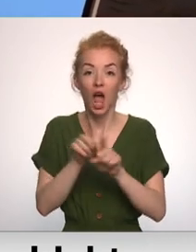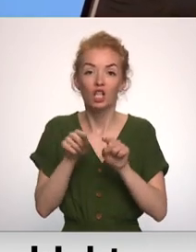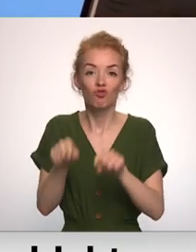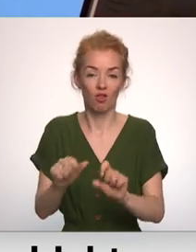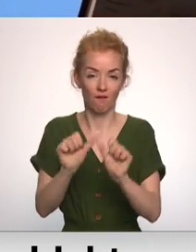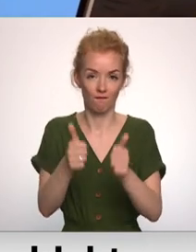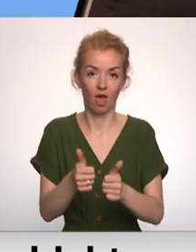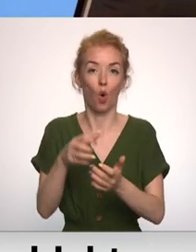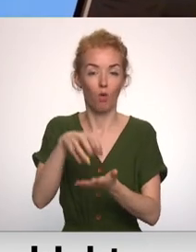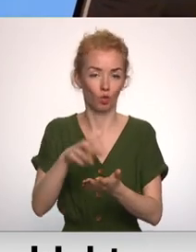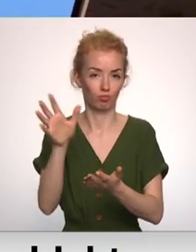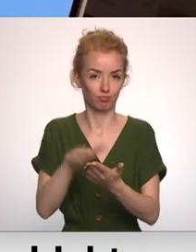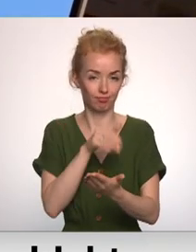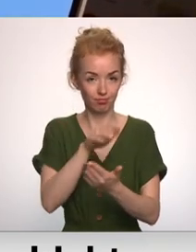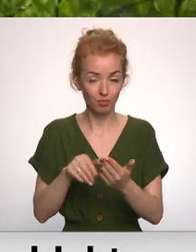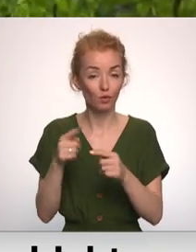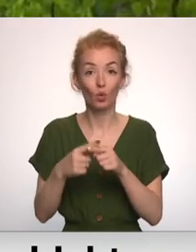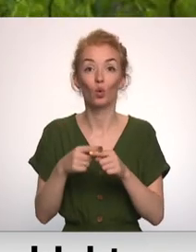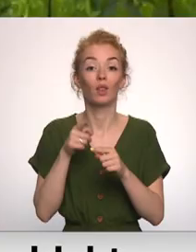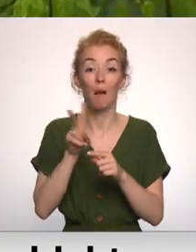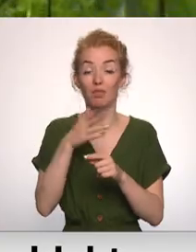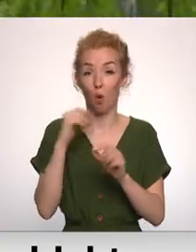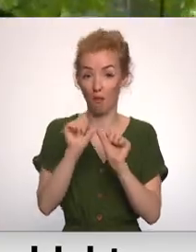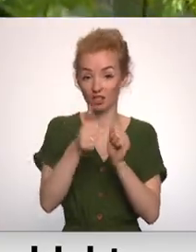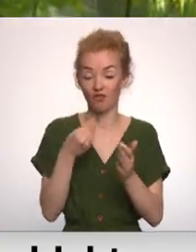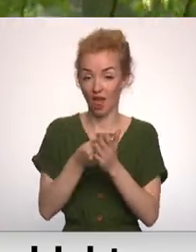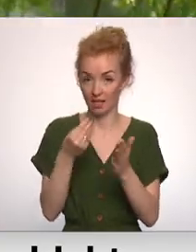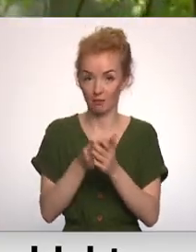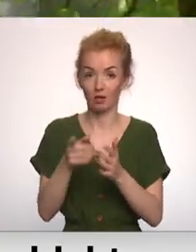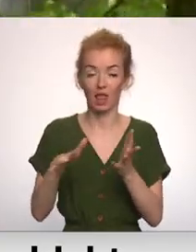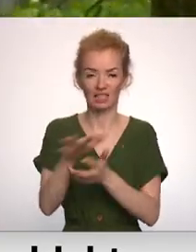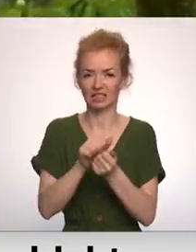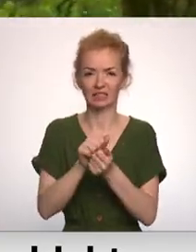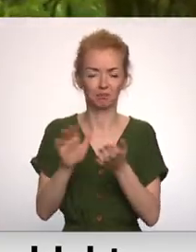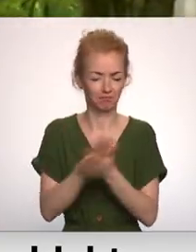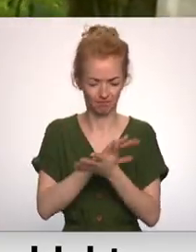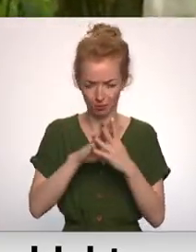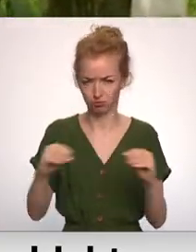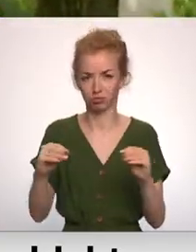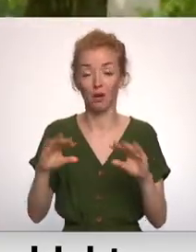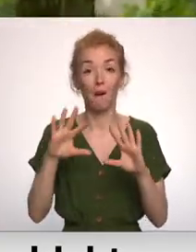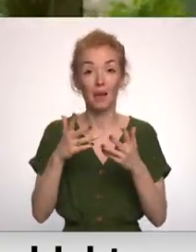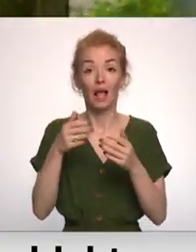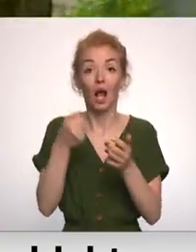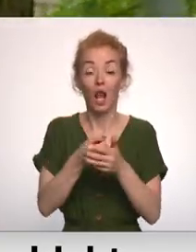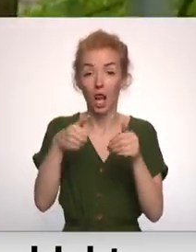šādu objektu nojaukšanai. Objekti, kuriem nav mākslinieciskas vērtības, būšot jāiznīcina pilnībā, bet galīgais lēmums